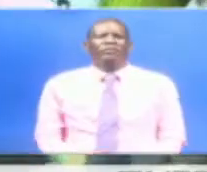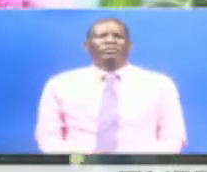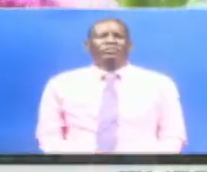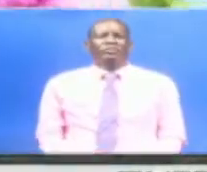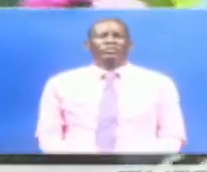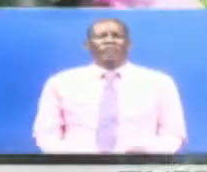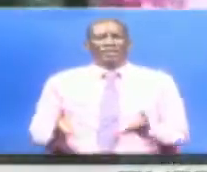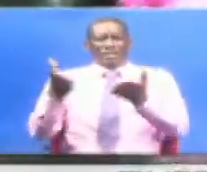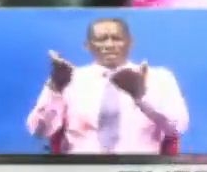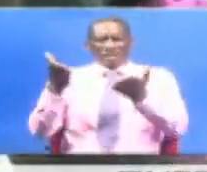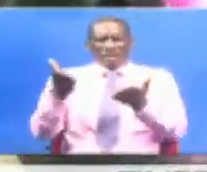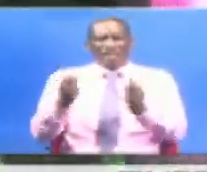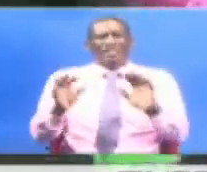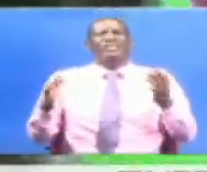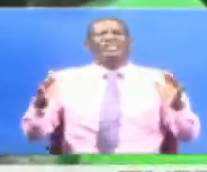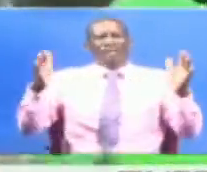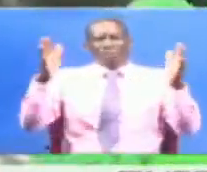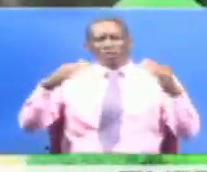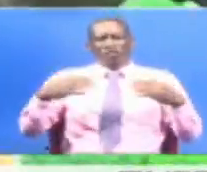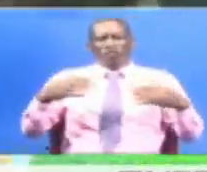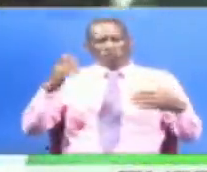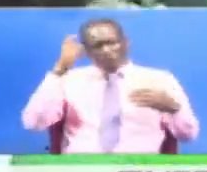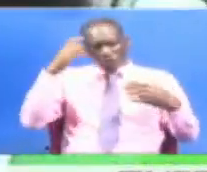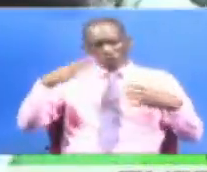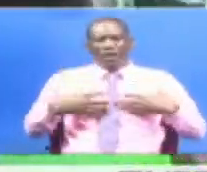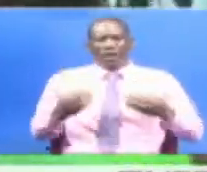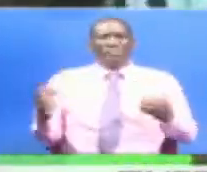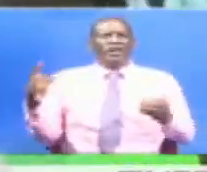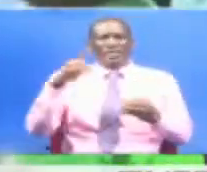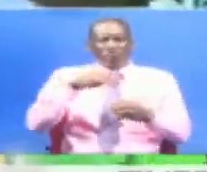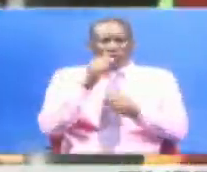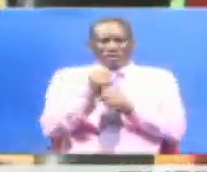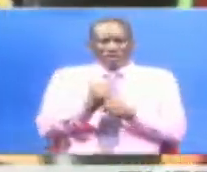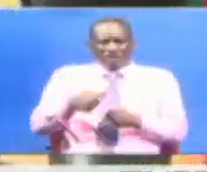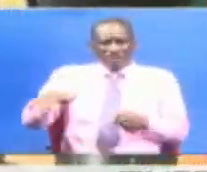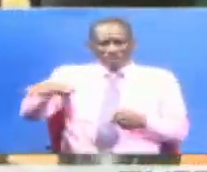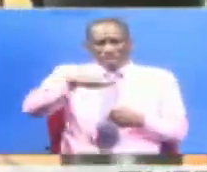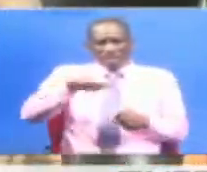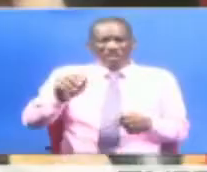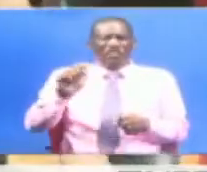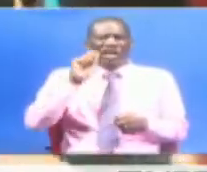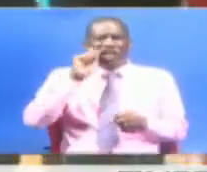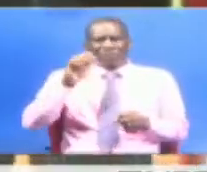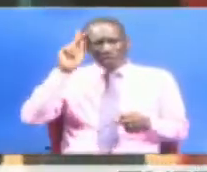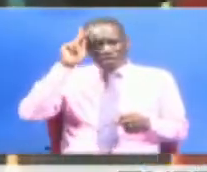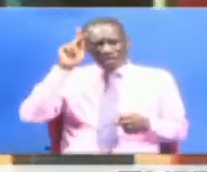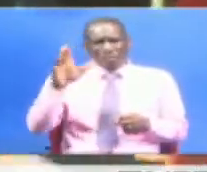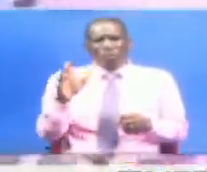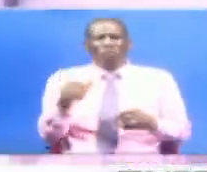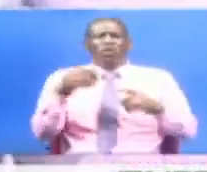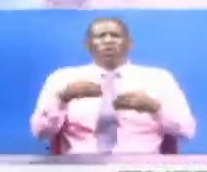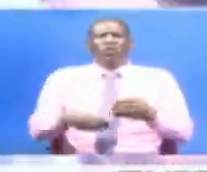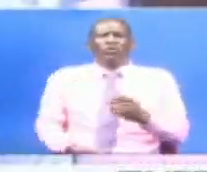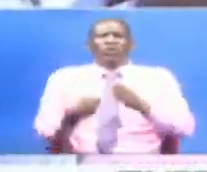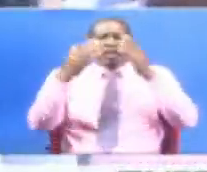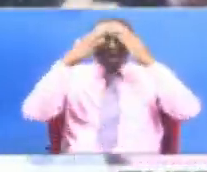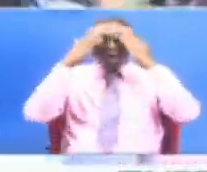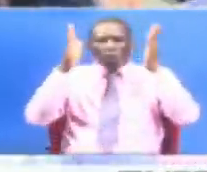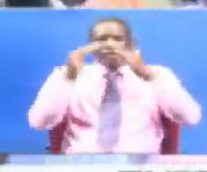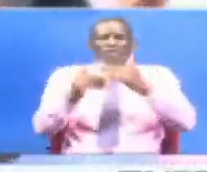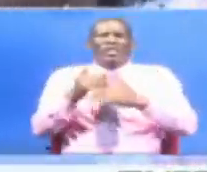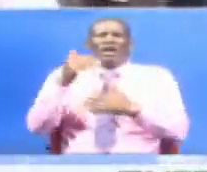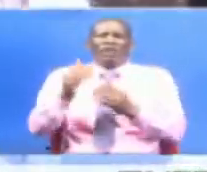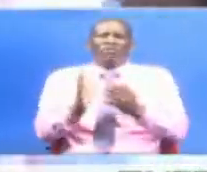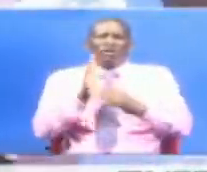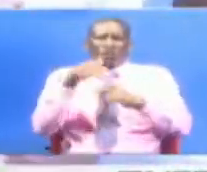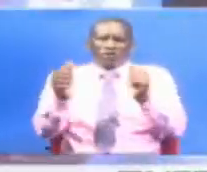Hapa maadhimisho ya siku ya afya akili yalifanywa eneo hili la Kabete, Kiambu, kutoa hamasisho baada ya zaidi ya vijana